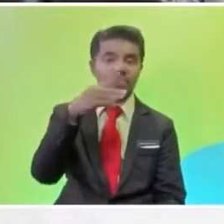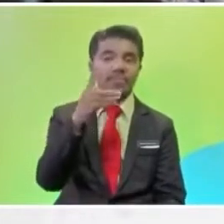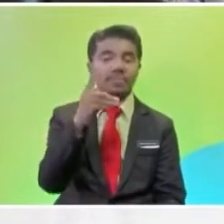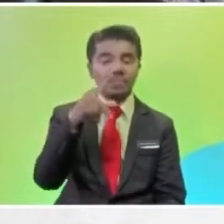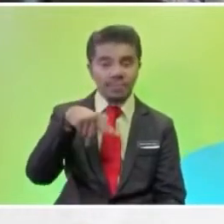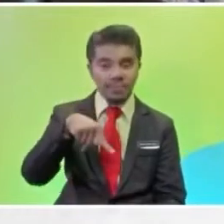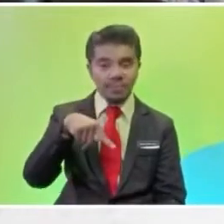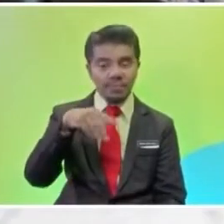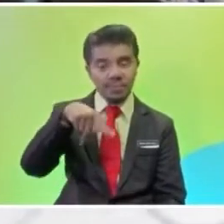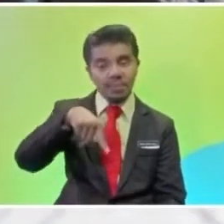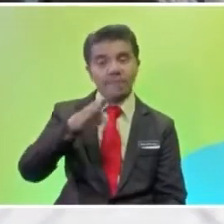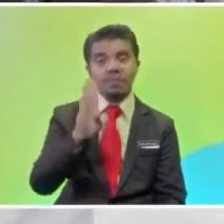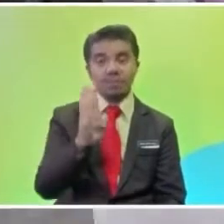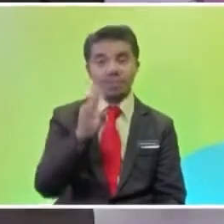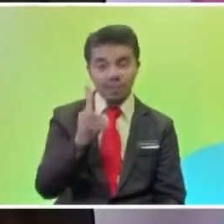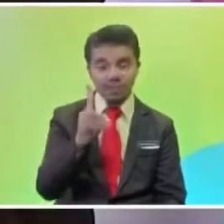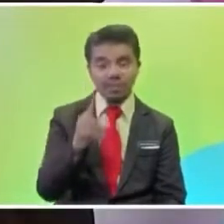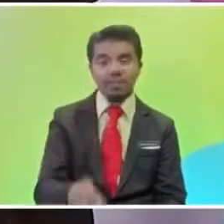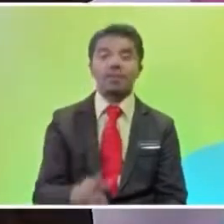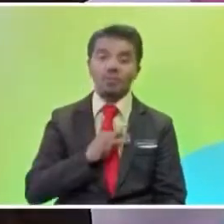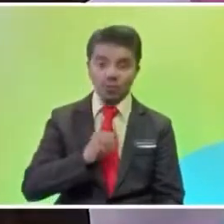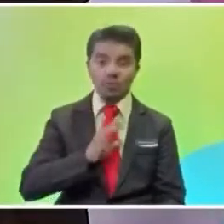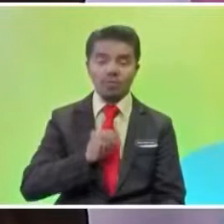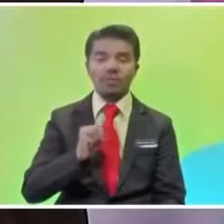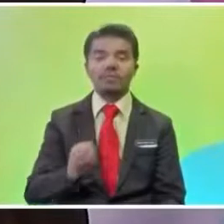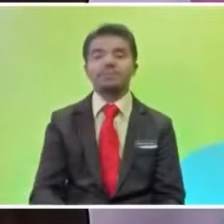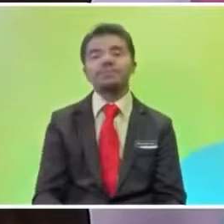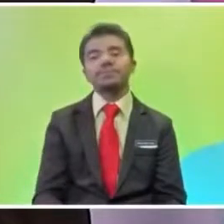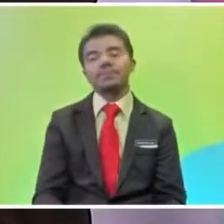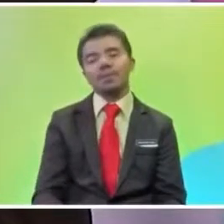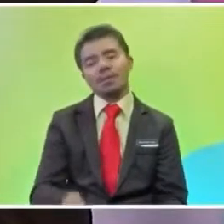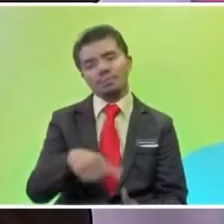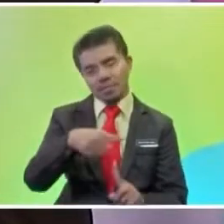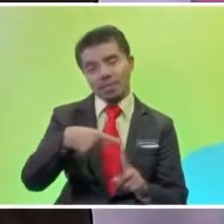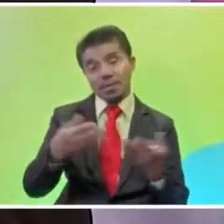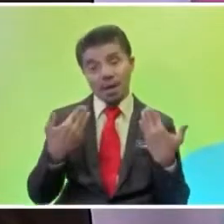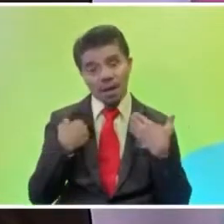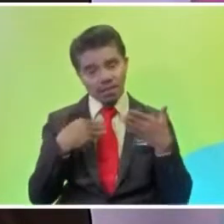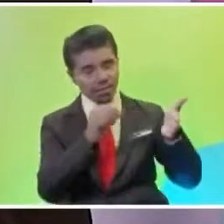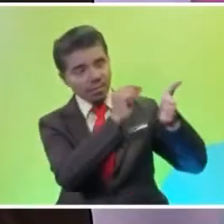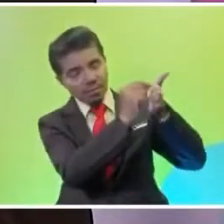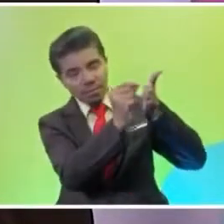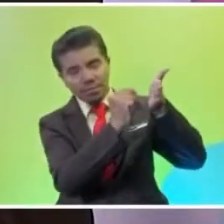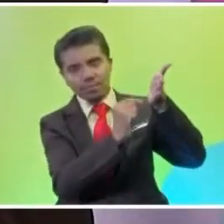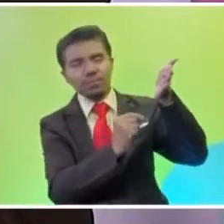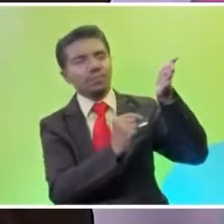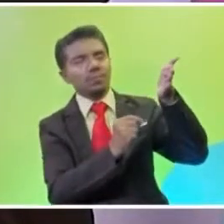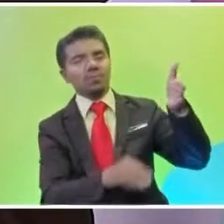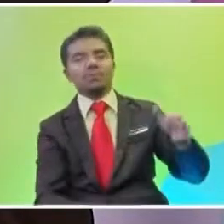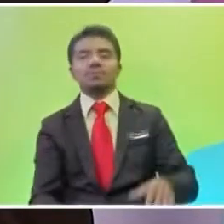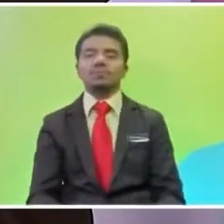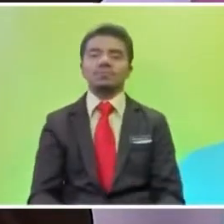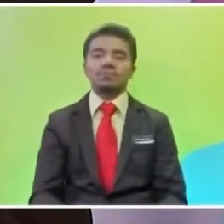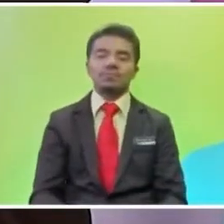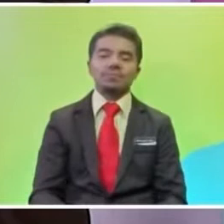dipelajari tersebut jadi itu kepentingannya jadi bila ada sisi pementasan seperti ini murid lain akan memberikan pemahaman untuk memberikan